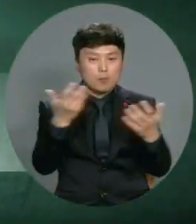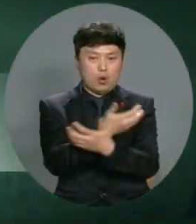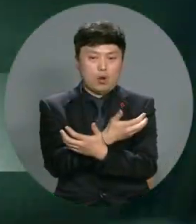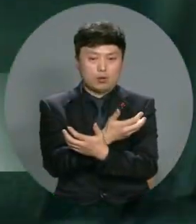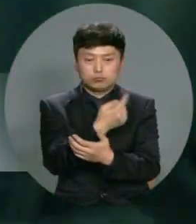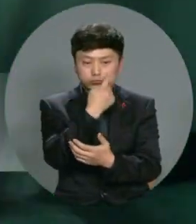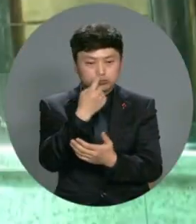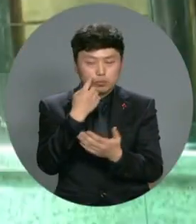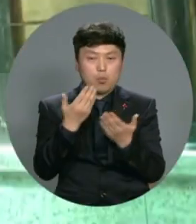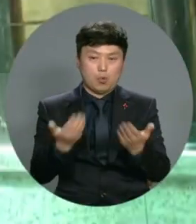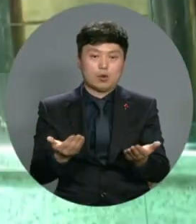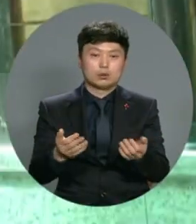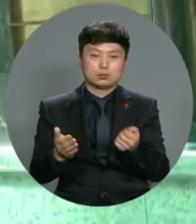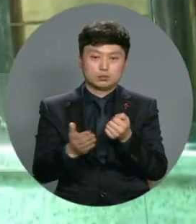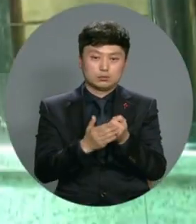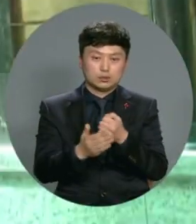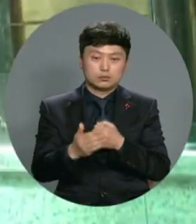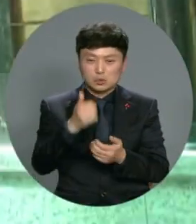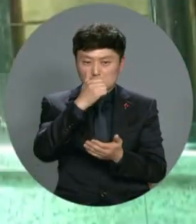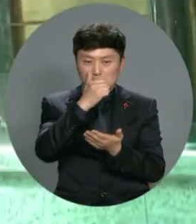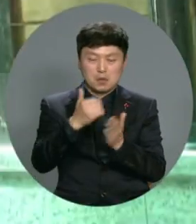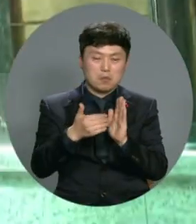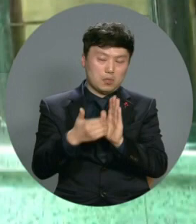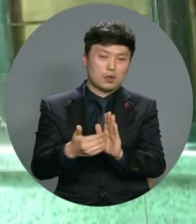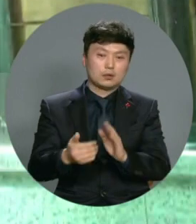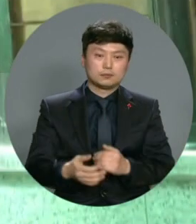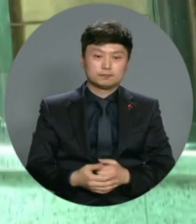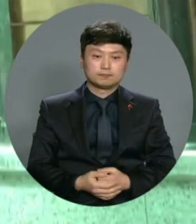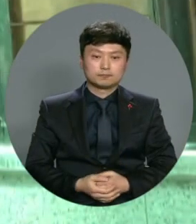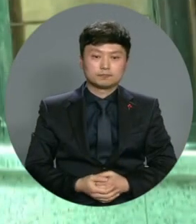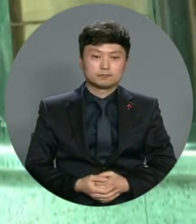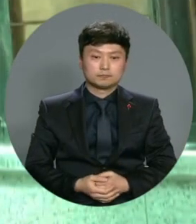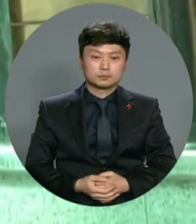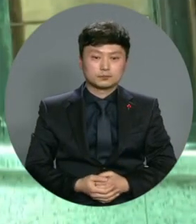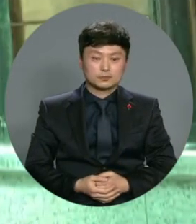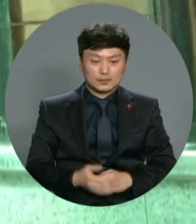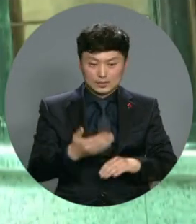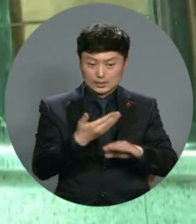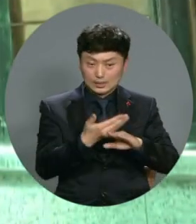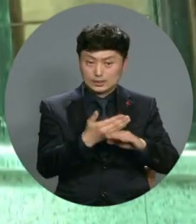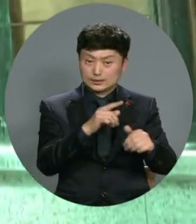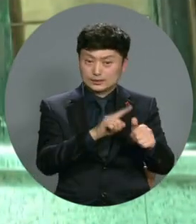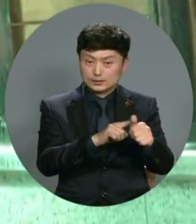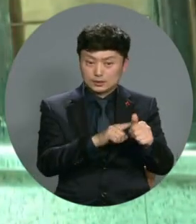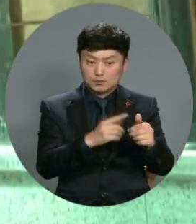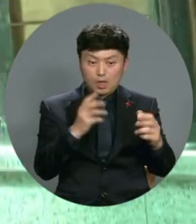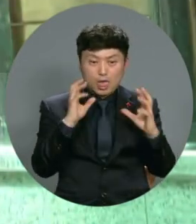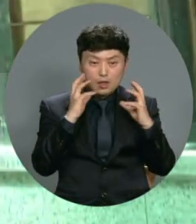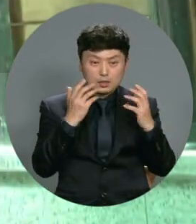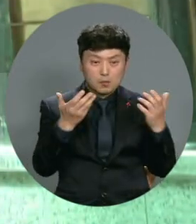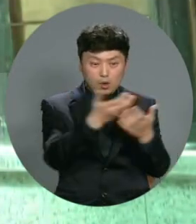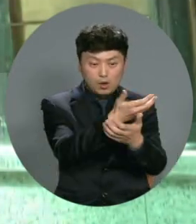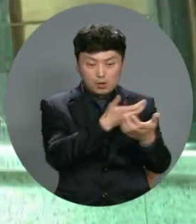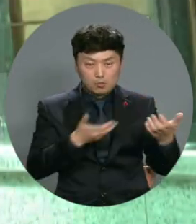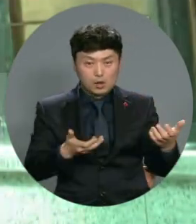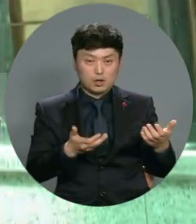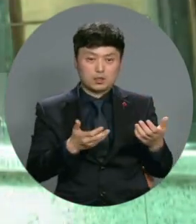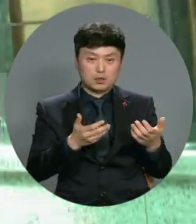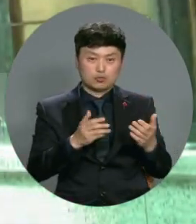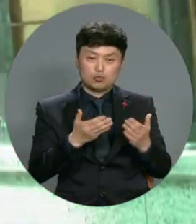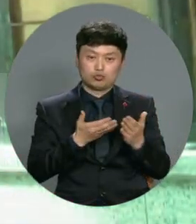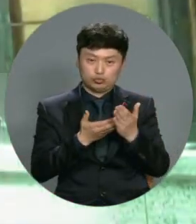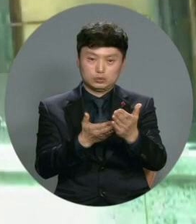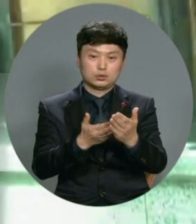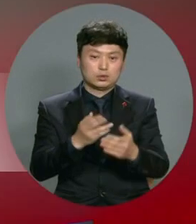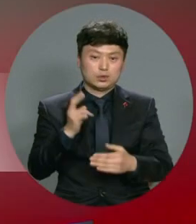한 점을 증명하지 않는다며 혐의를 여전히 부인했습니다 제 3자의 범행 가능성도 배제할 수 없다고 주장하기도